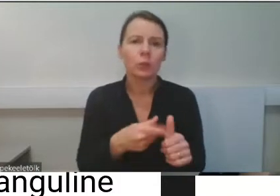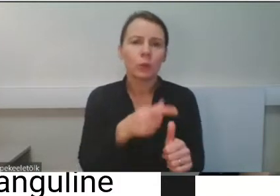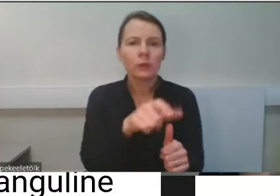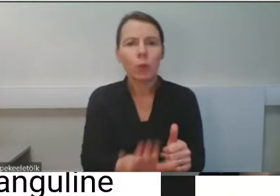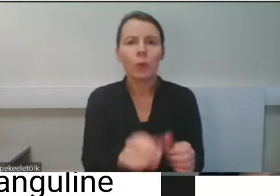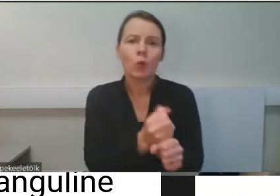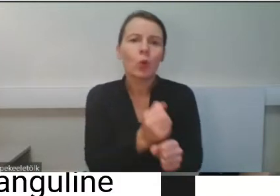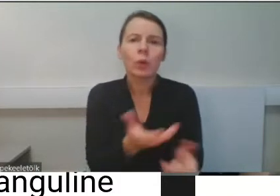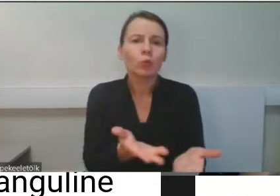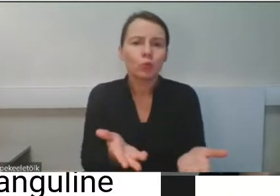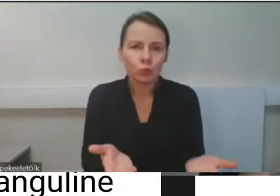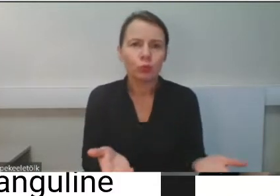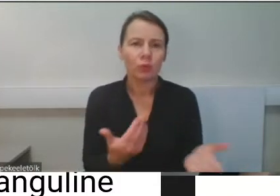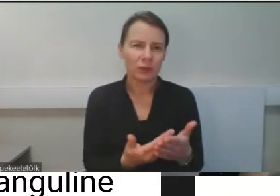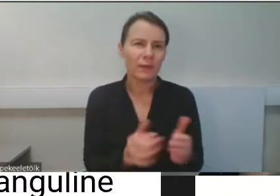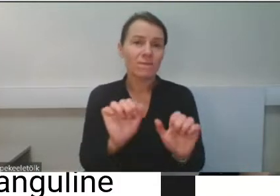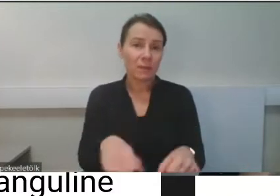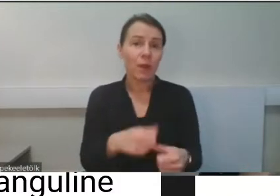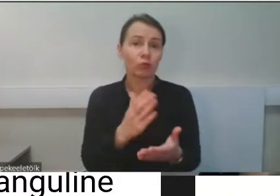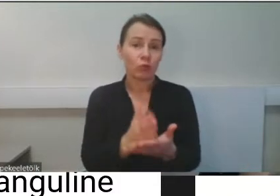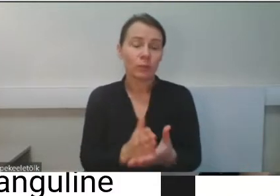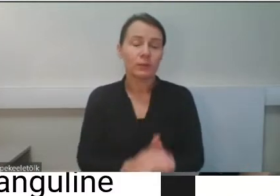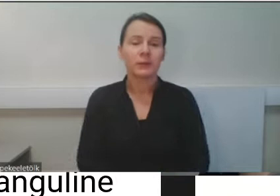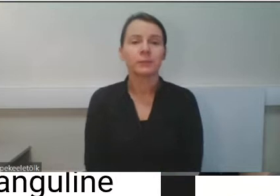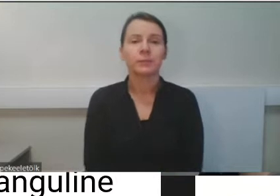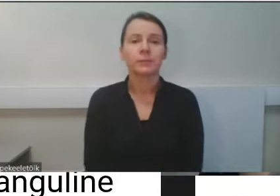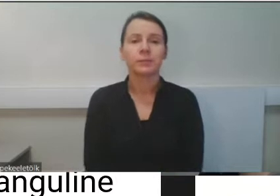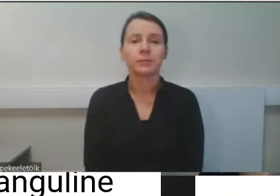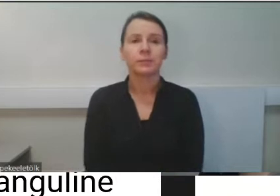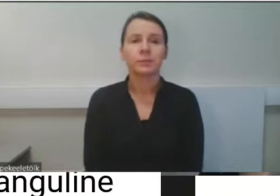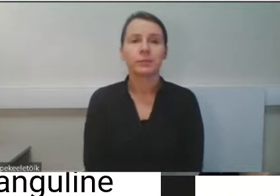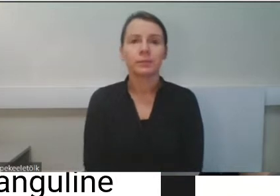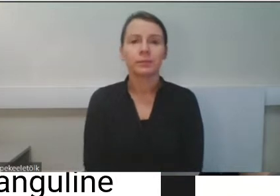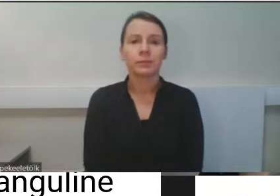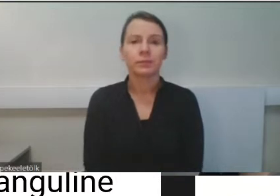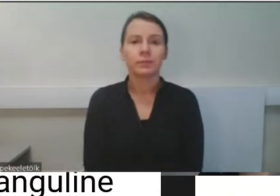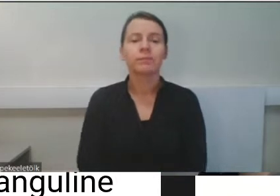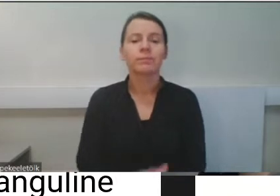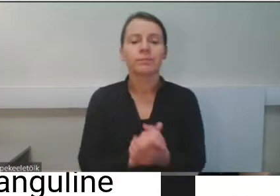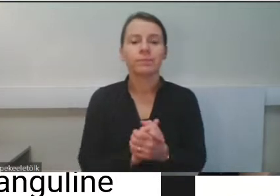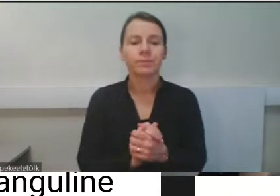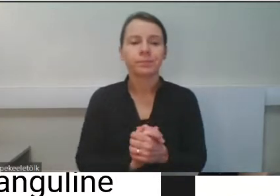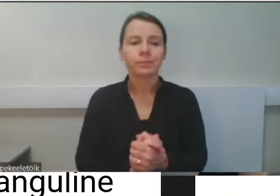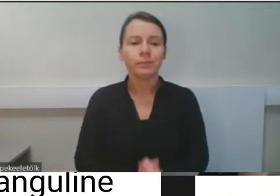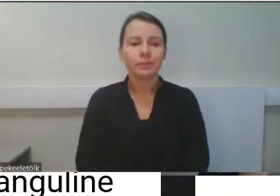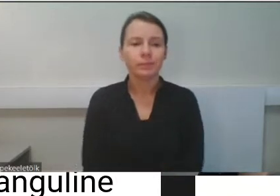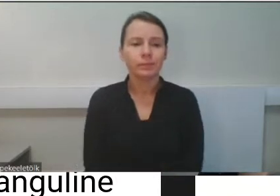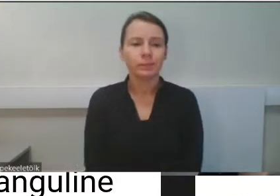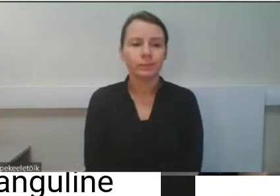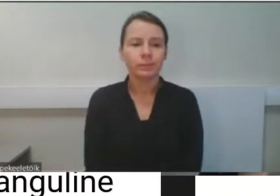just nende puude ja vähenenud töövõime määramiste kohta. Ja siis on võimalik siis neid